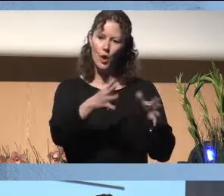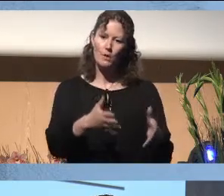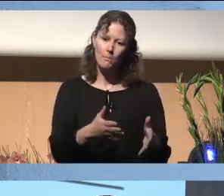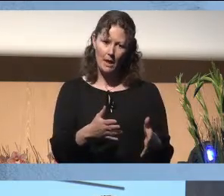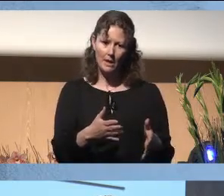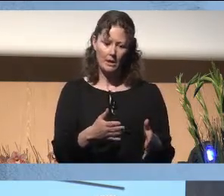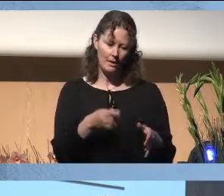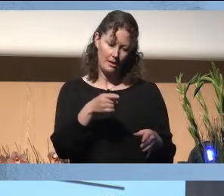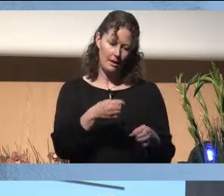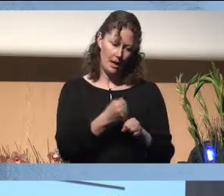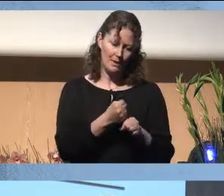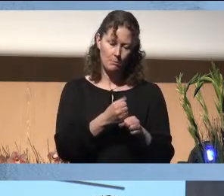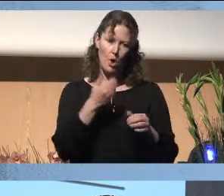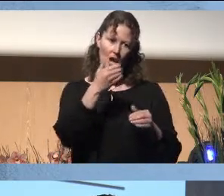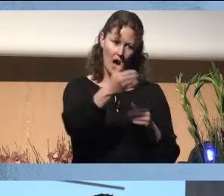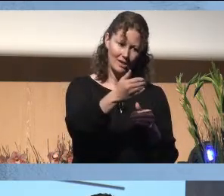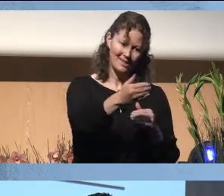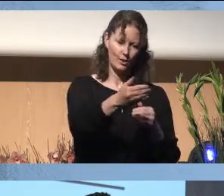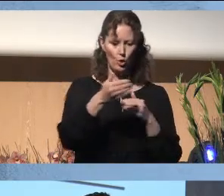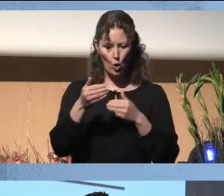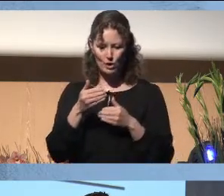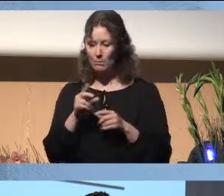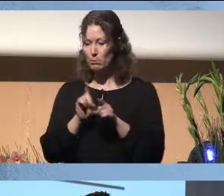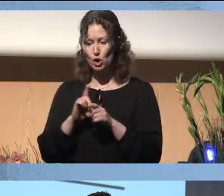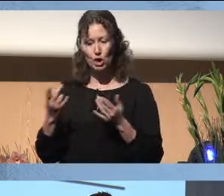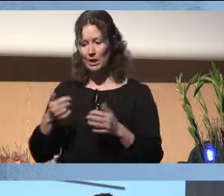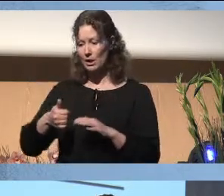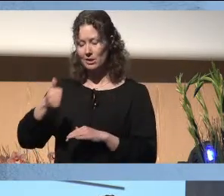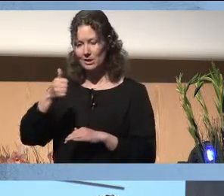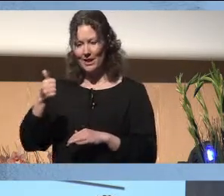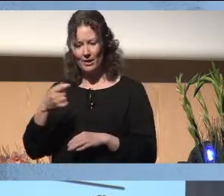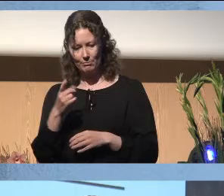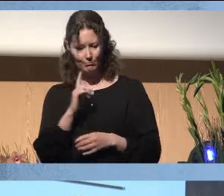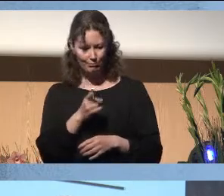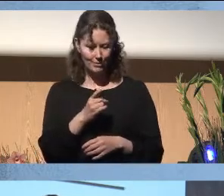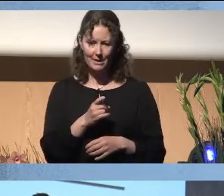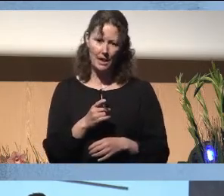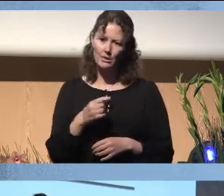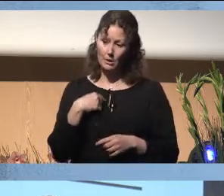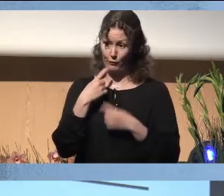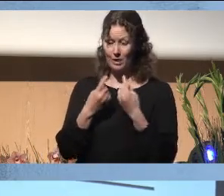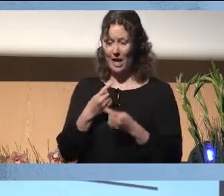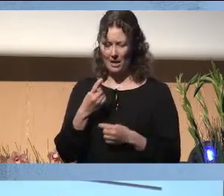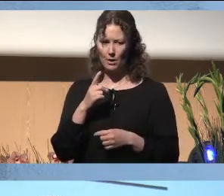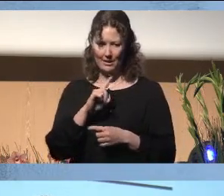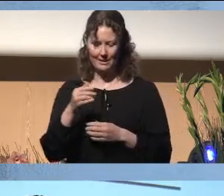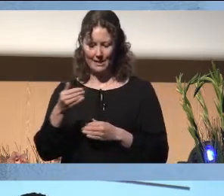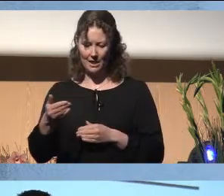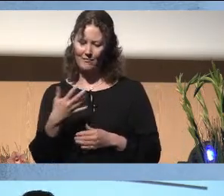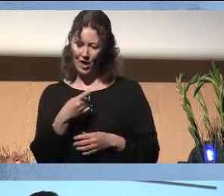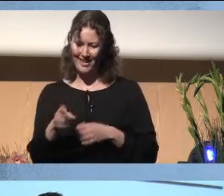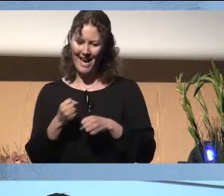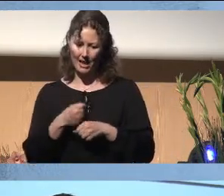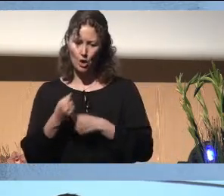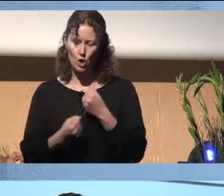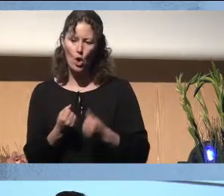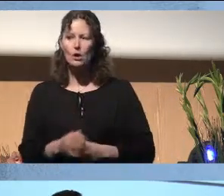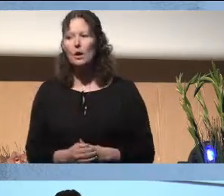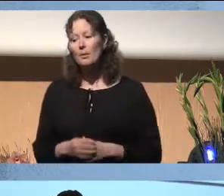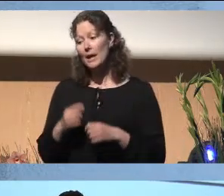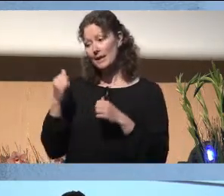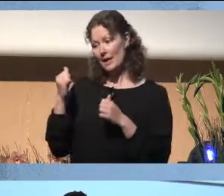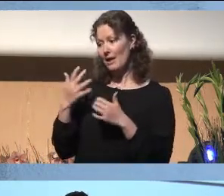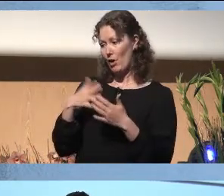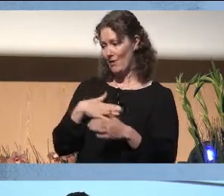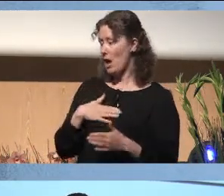lång sikt och kort sikt. Det betyder inte att cheferna abdikerar, men jag ska berätta om en stund vad de gör. Så det här är det vi